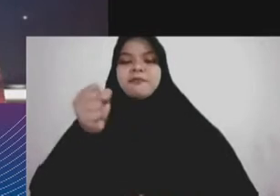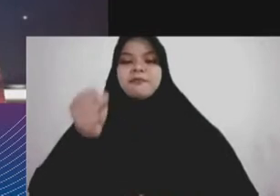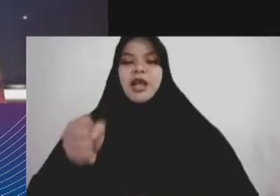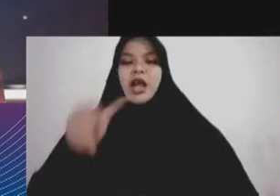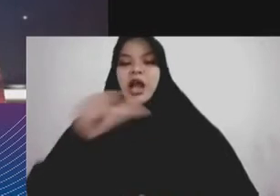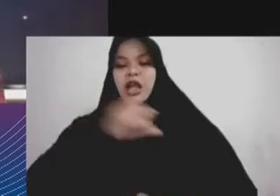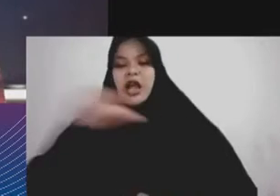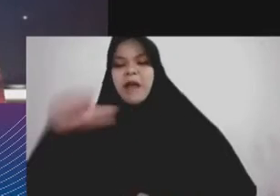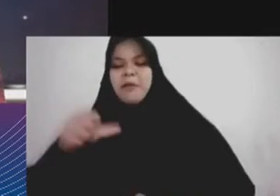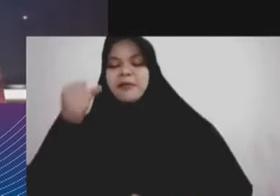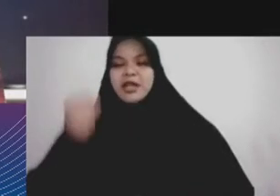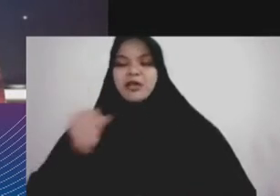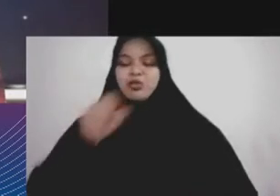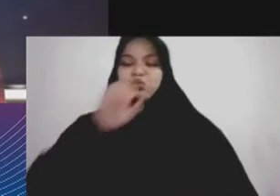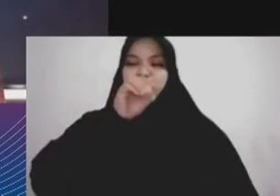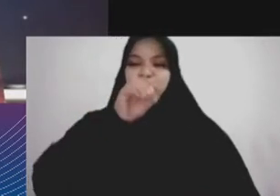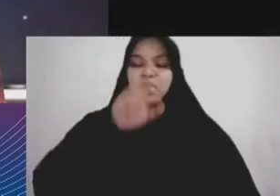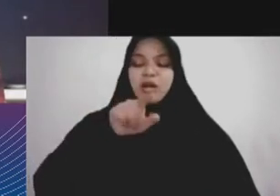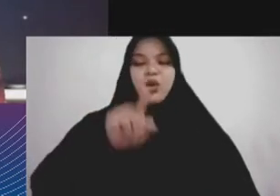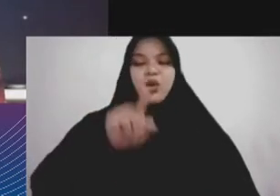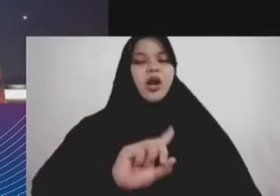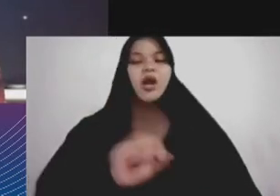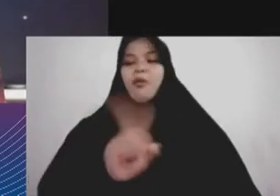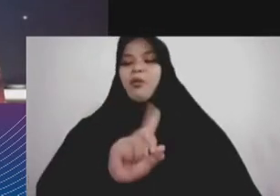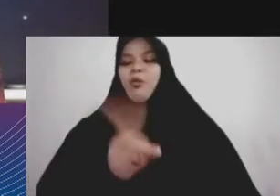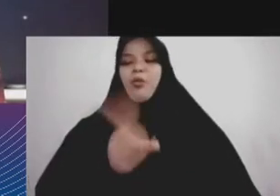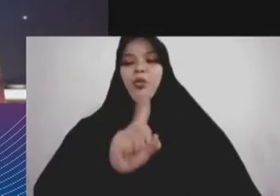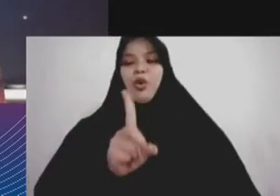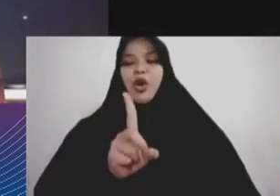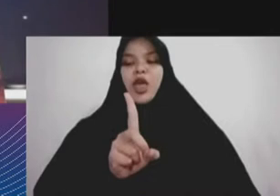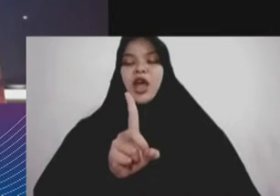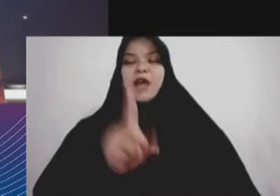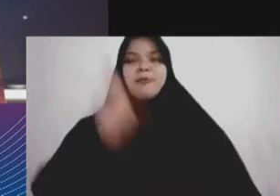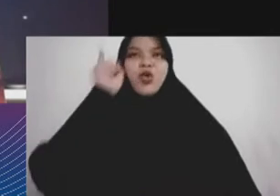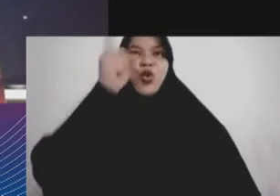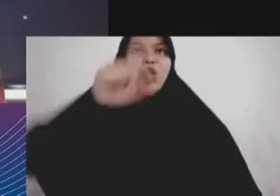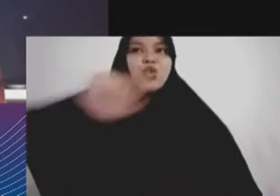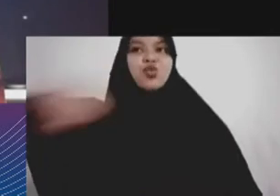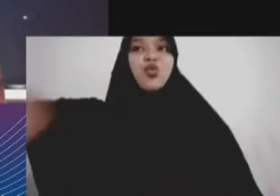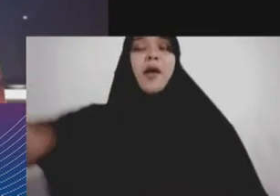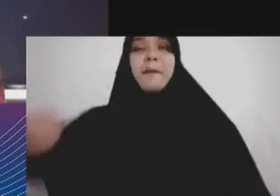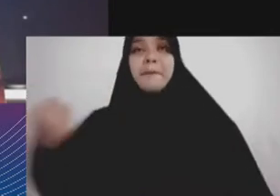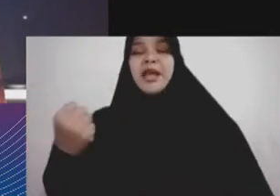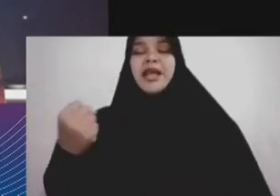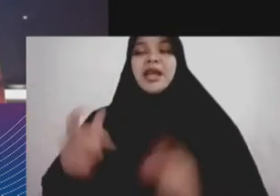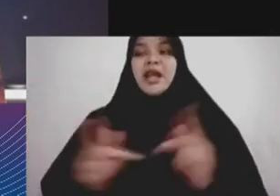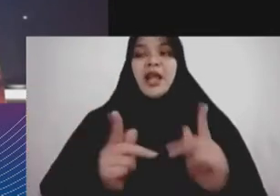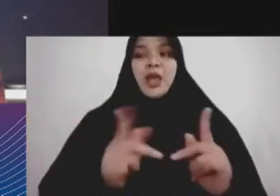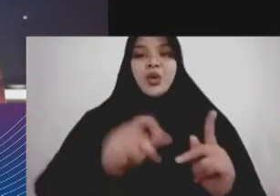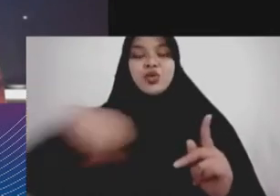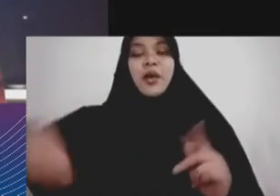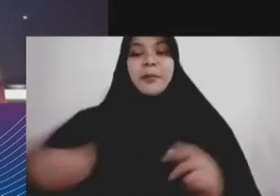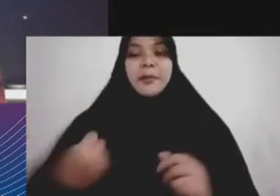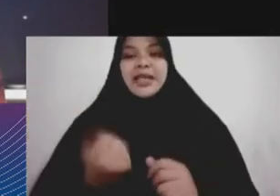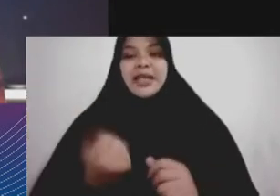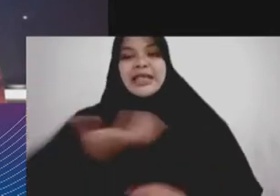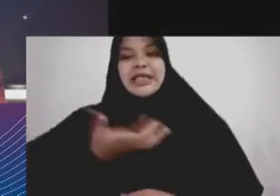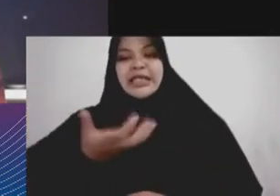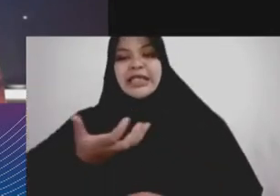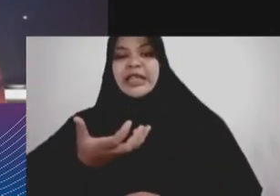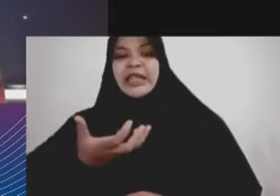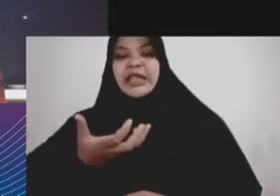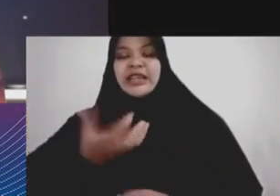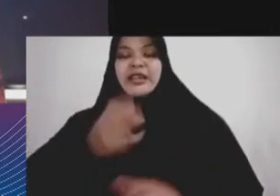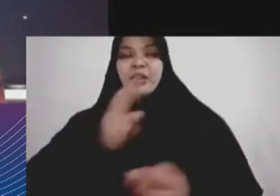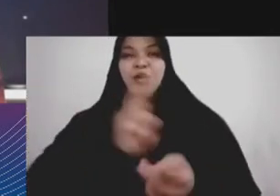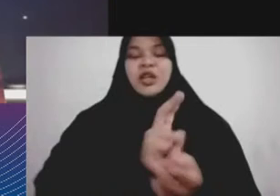bahwa gak boleh istri misalnya menuntut suami apabila suami ingin melakukan hubungan seksual dengan istri,